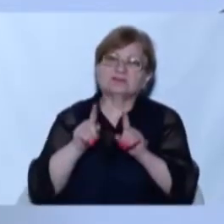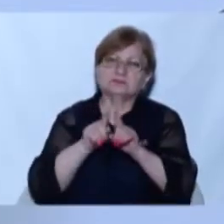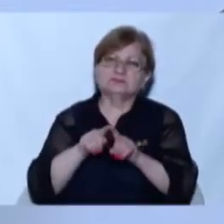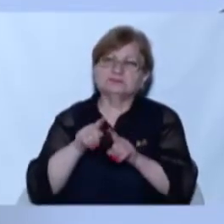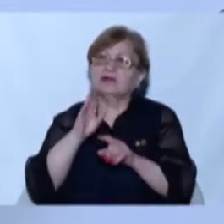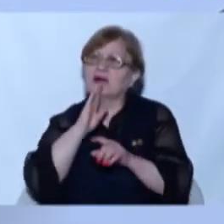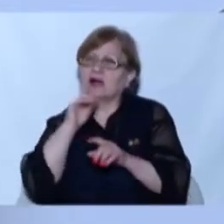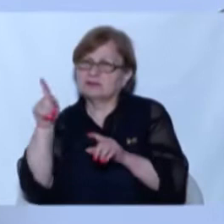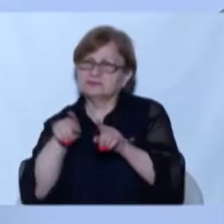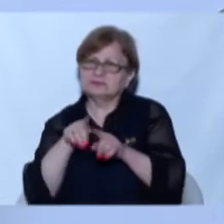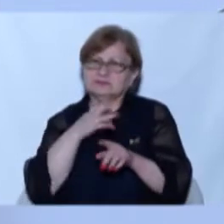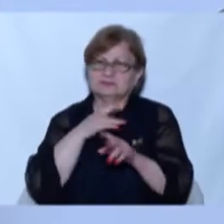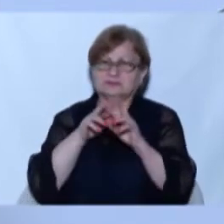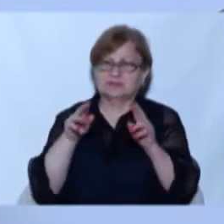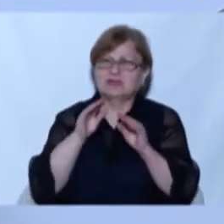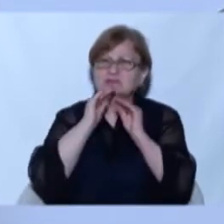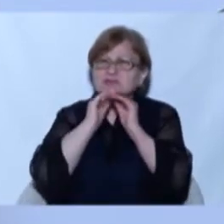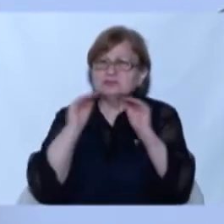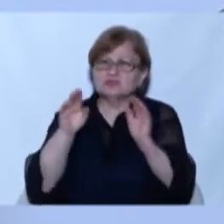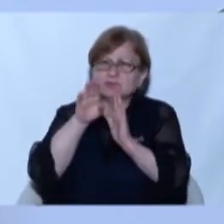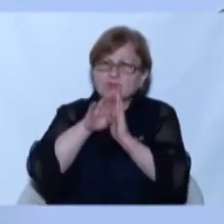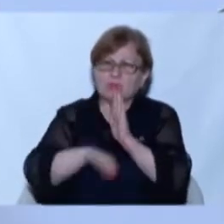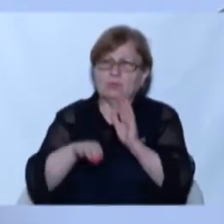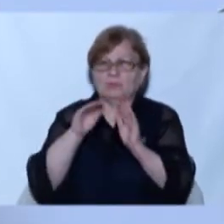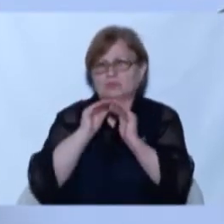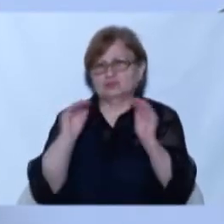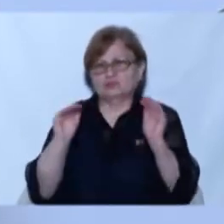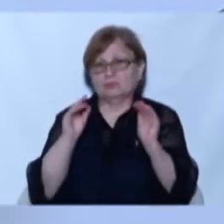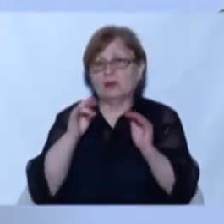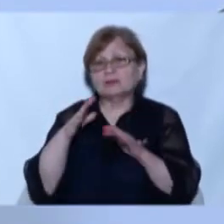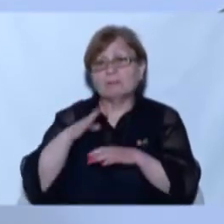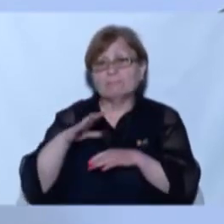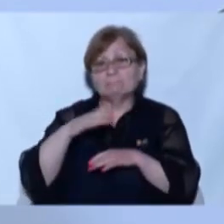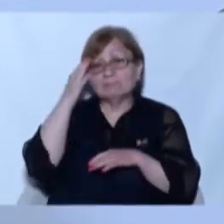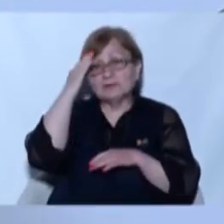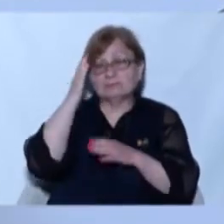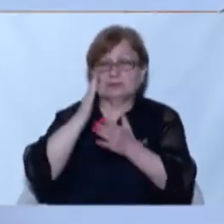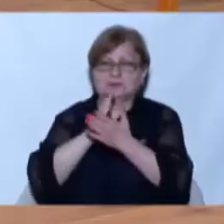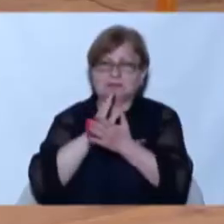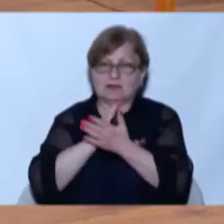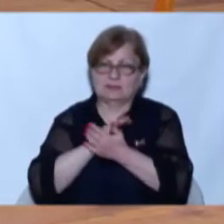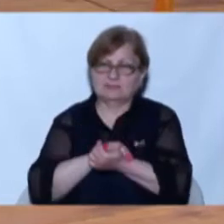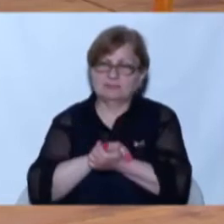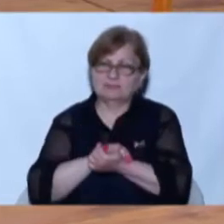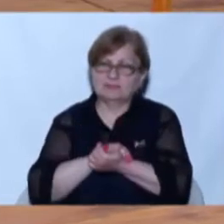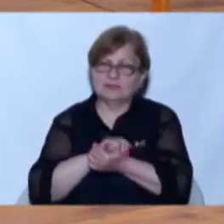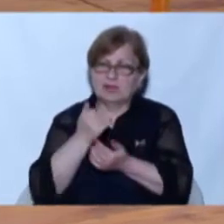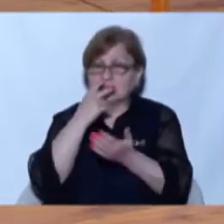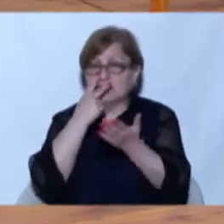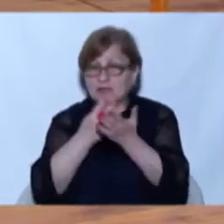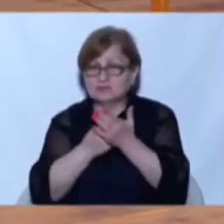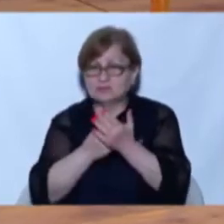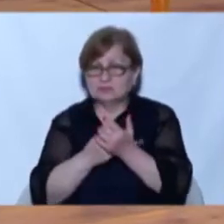ქალისც. სიჩუმეზე უფრო ჩუმია და იმედზე უფრო იმედიანი მოლოდინის სიმღერა. აი მე გაჩვენებთ